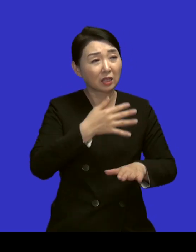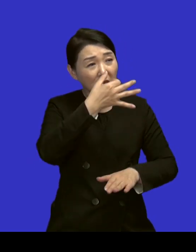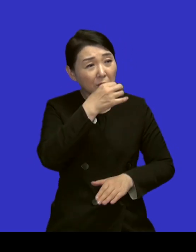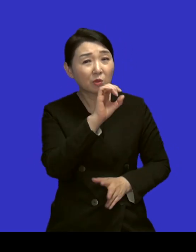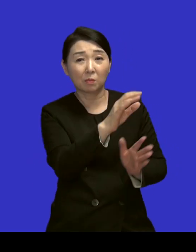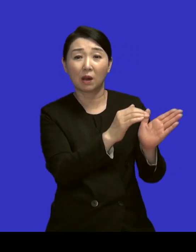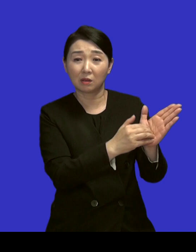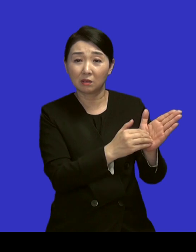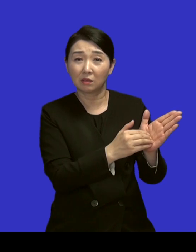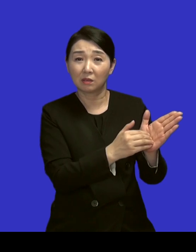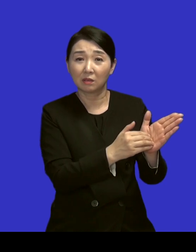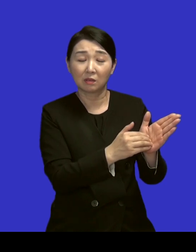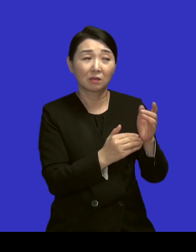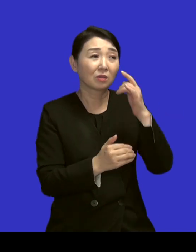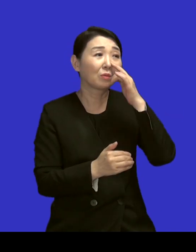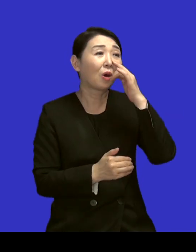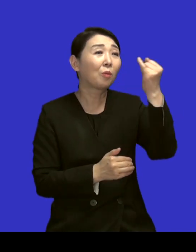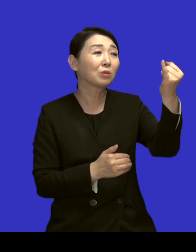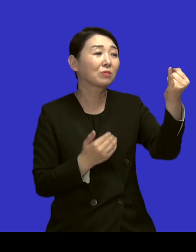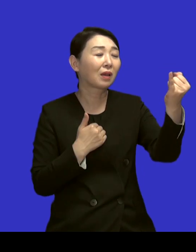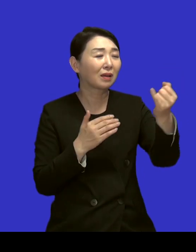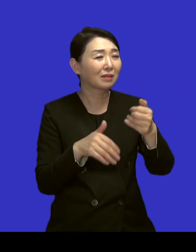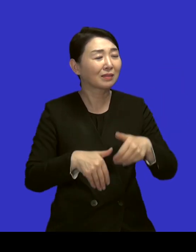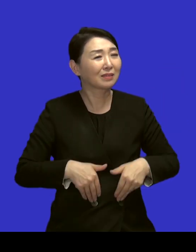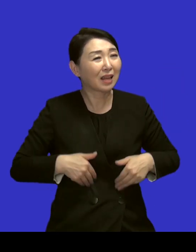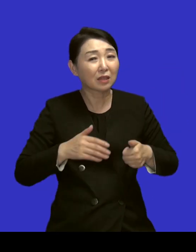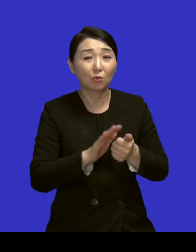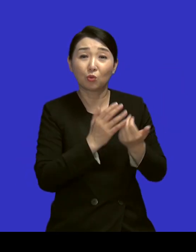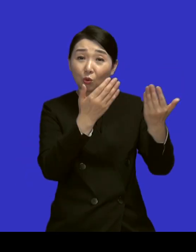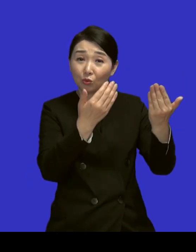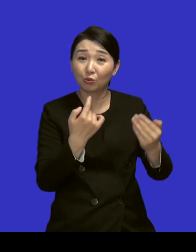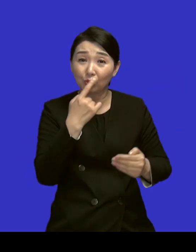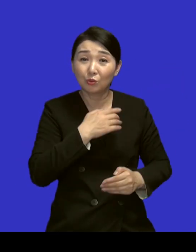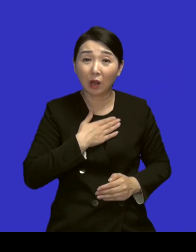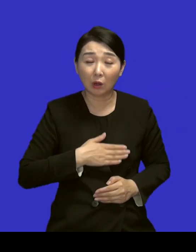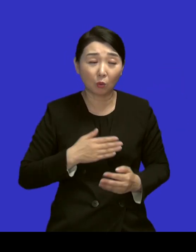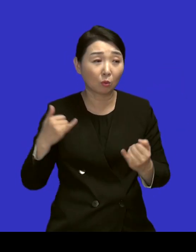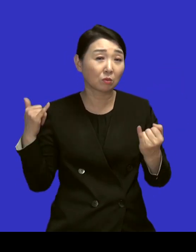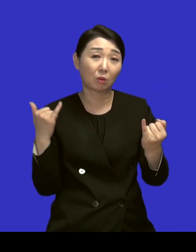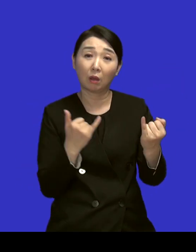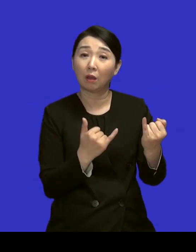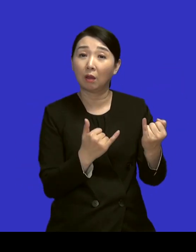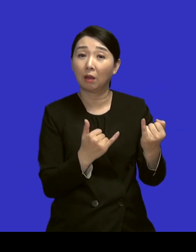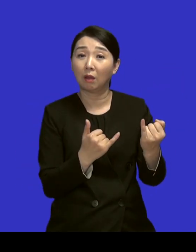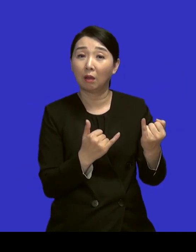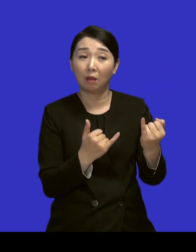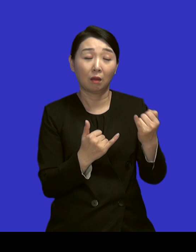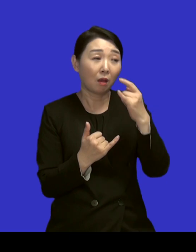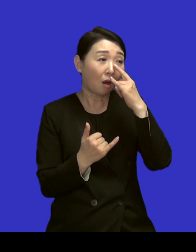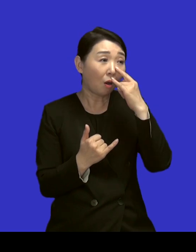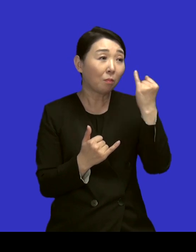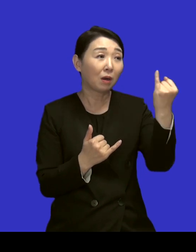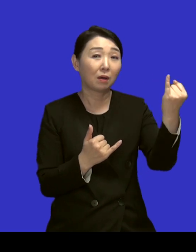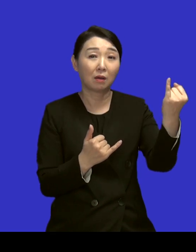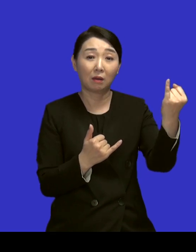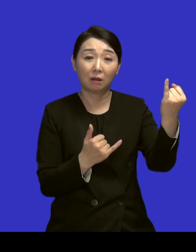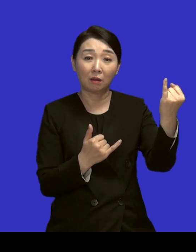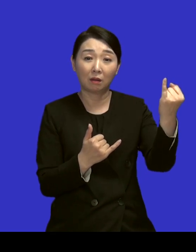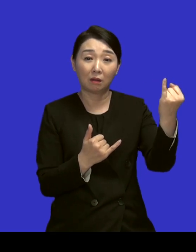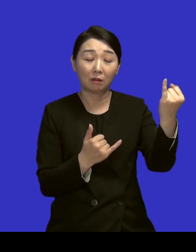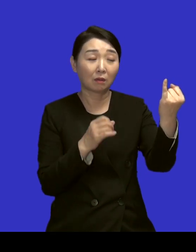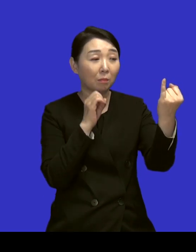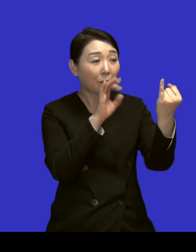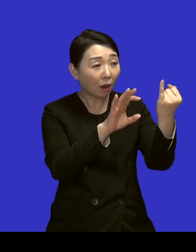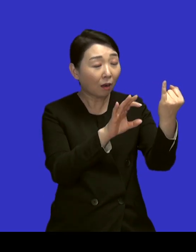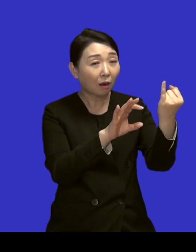이렇게 얘기하면 어머니께서 좀 이렇게 따스한 좀 위로를 해주실 줄 알고 전화를 걸었는데 어머니께서 그 말